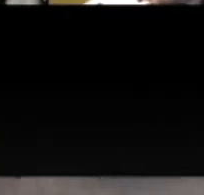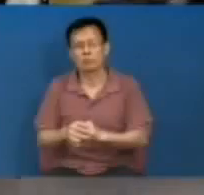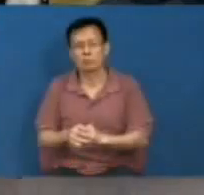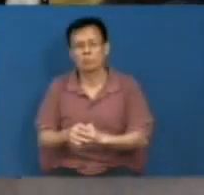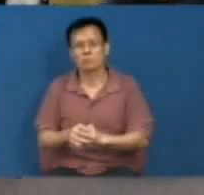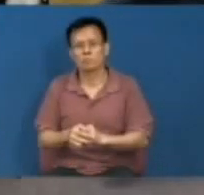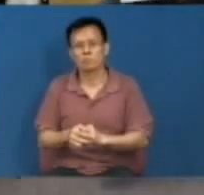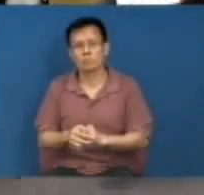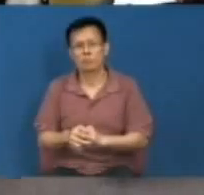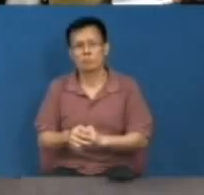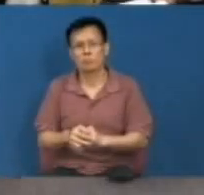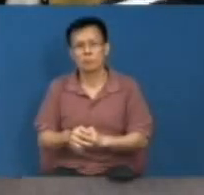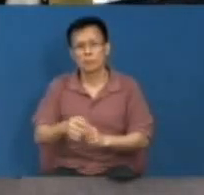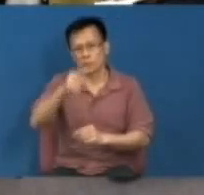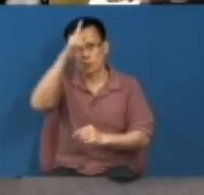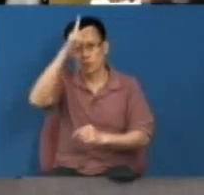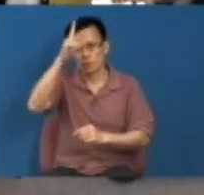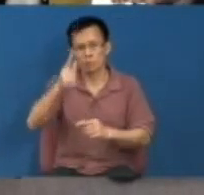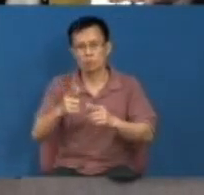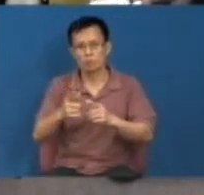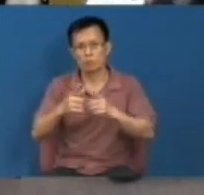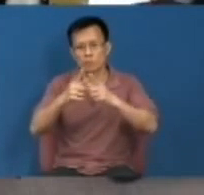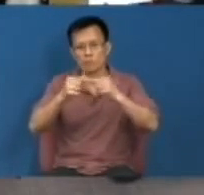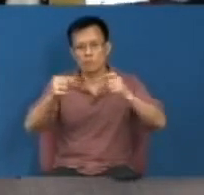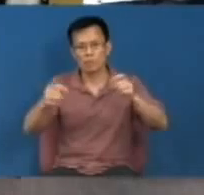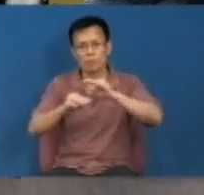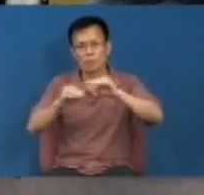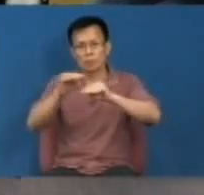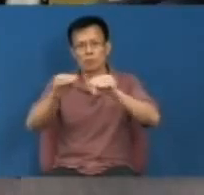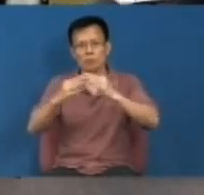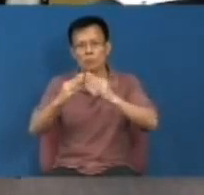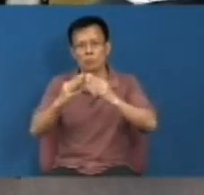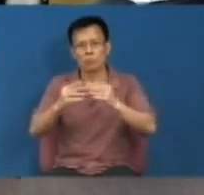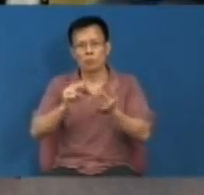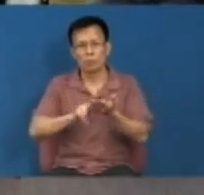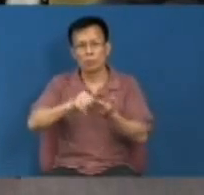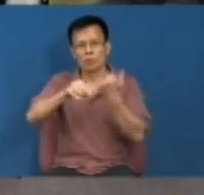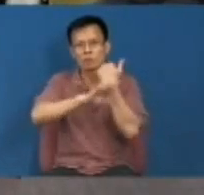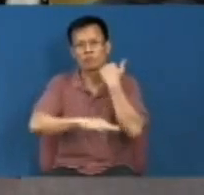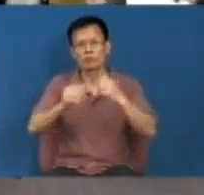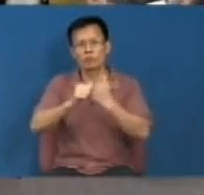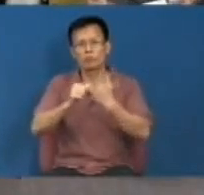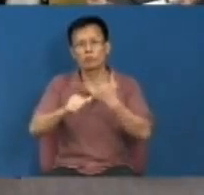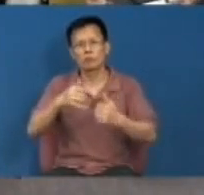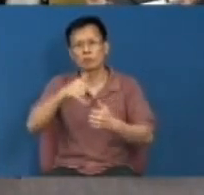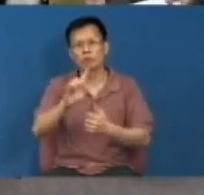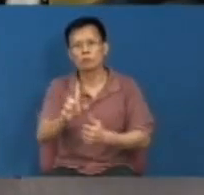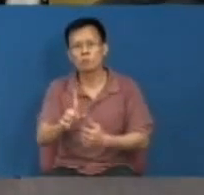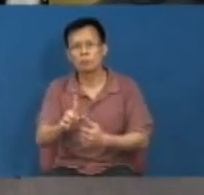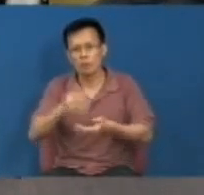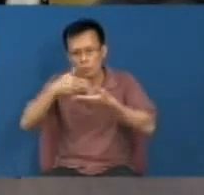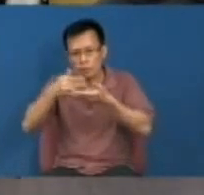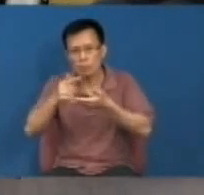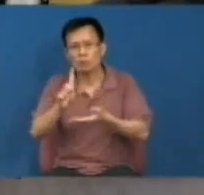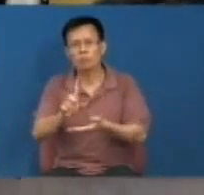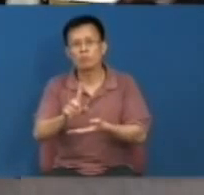嬲你頭先你講嘅市建局同埋呢個地政處。 蛇蛇波咯。 我哋嗰啲立法會議員去邊度啊？食咩飯你哋真係啊？靠你立